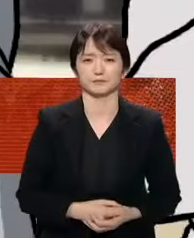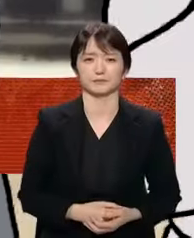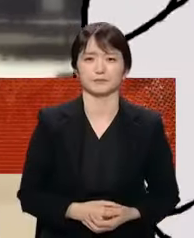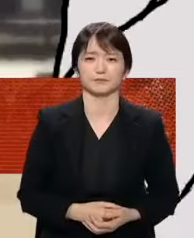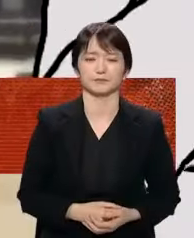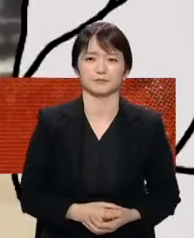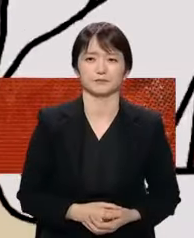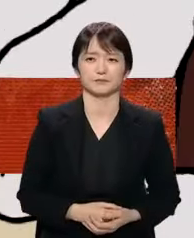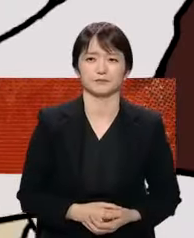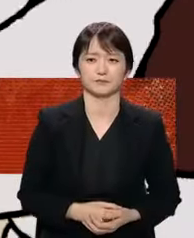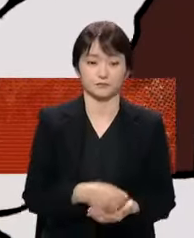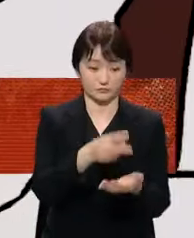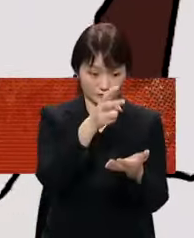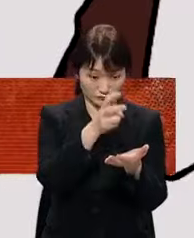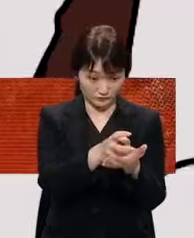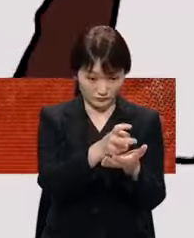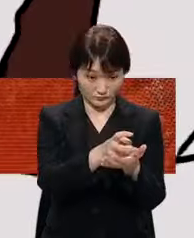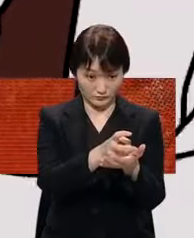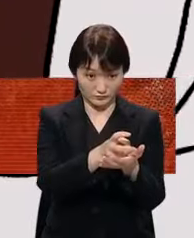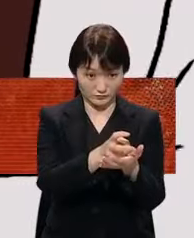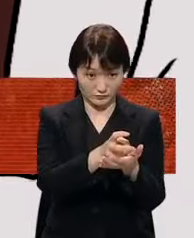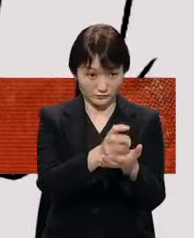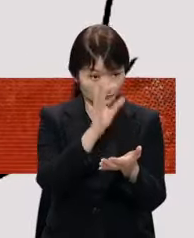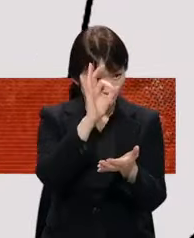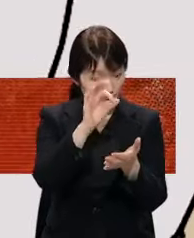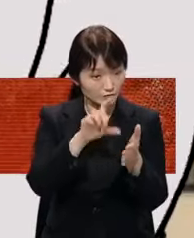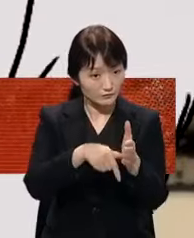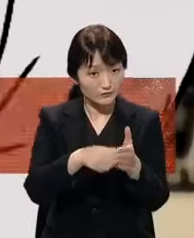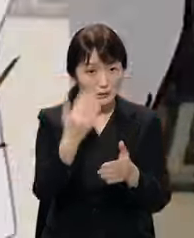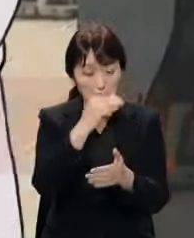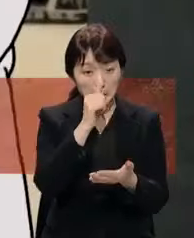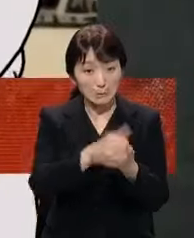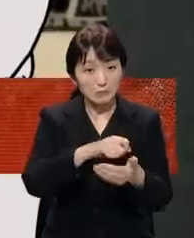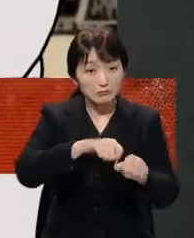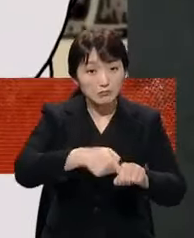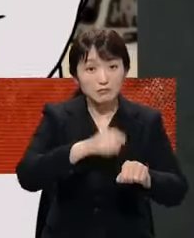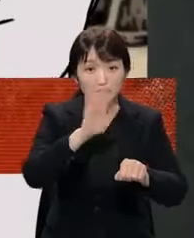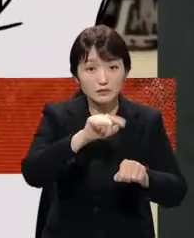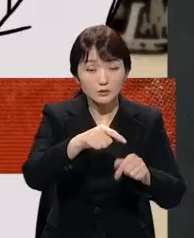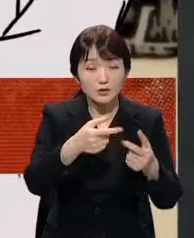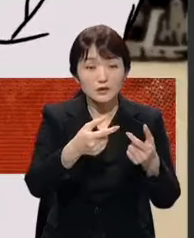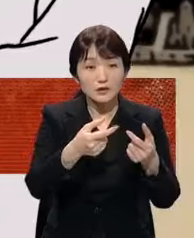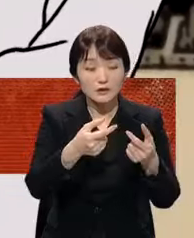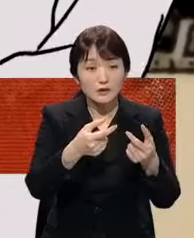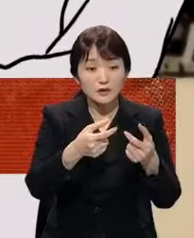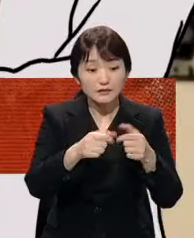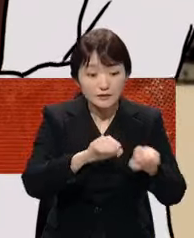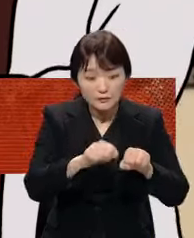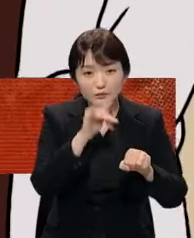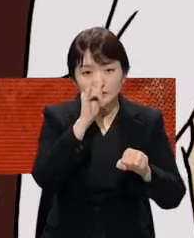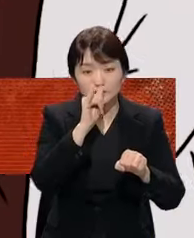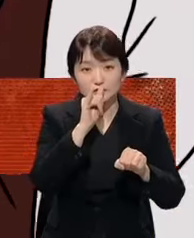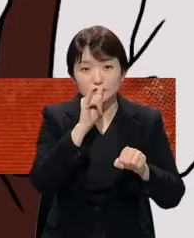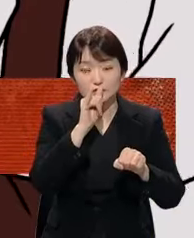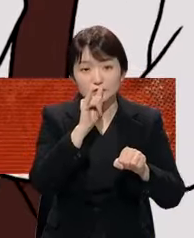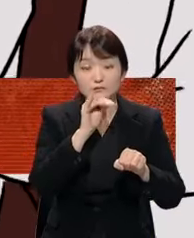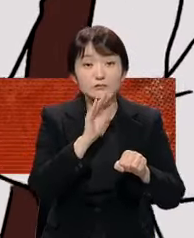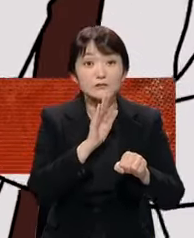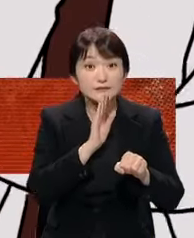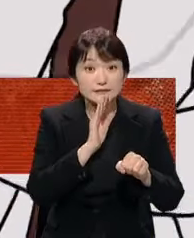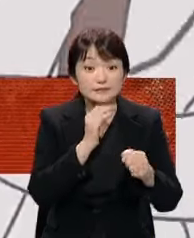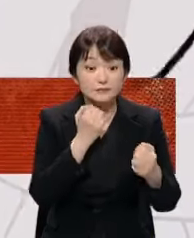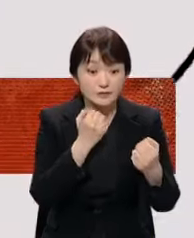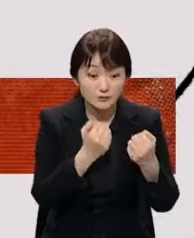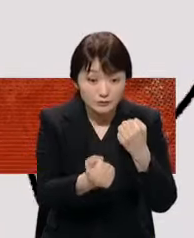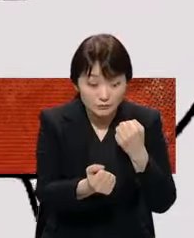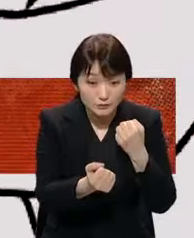그러니까 지금 법적으로는 성범죄로 처벌을 받지는 않았지만 그러한 행위를 한 사실이 있음에도 불구하고 그